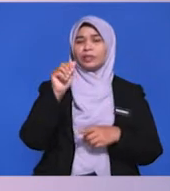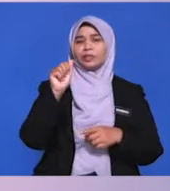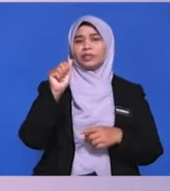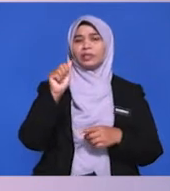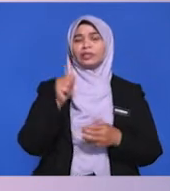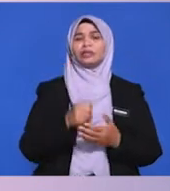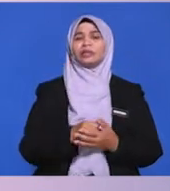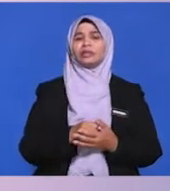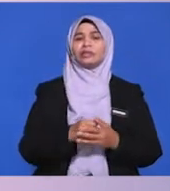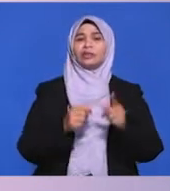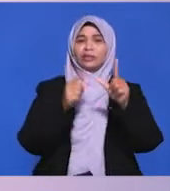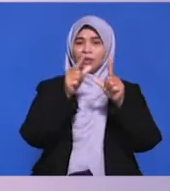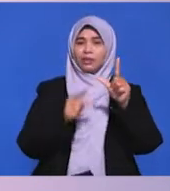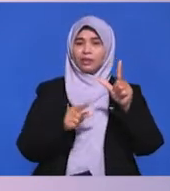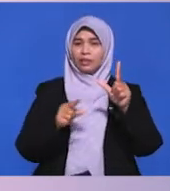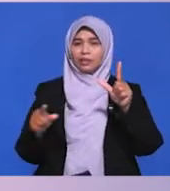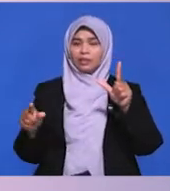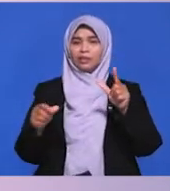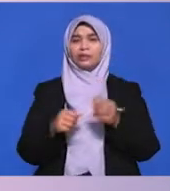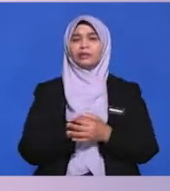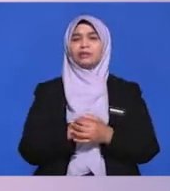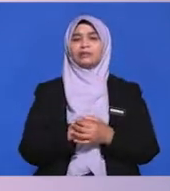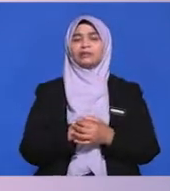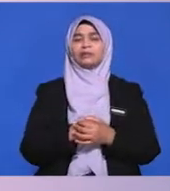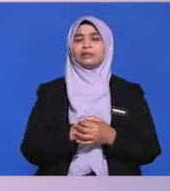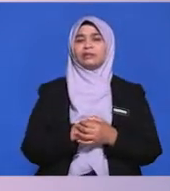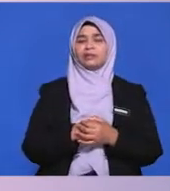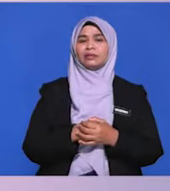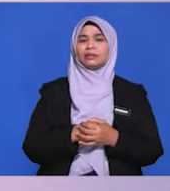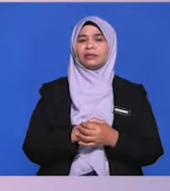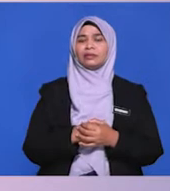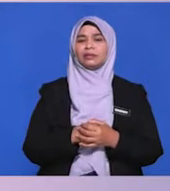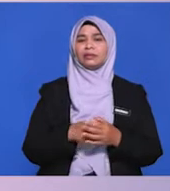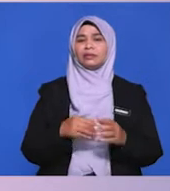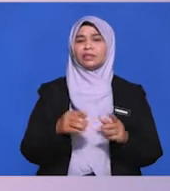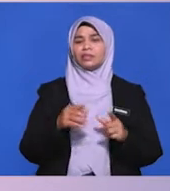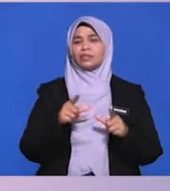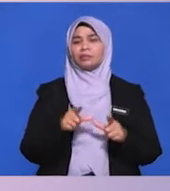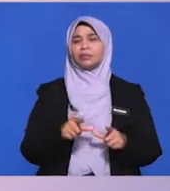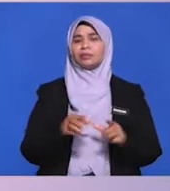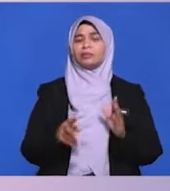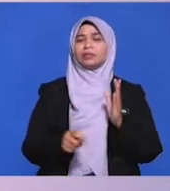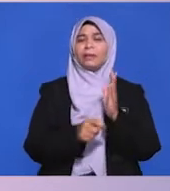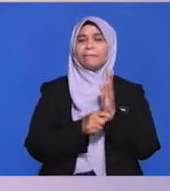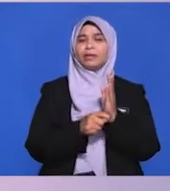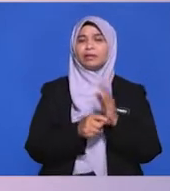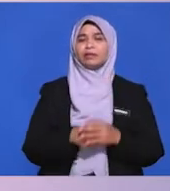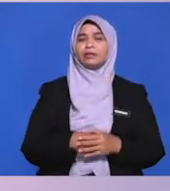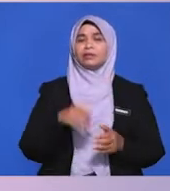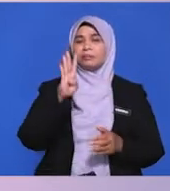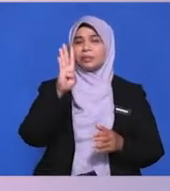grab b atau isipadu bertambah secara dunia dengan suhu di